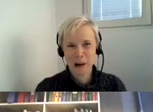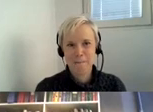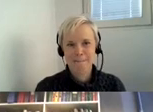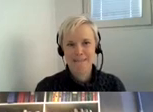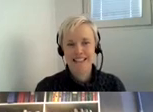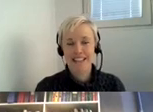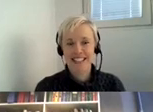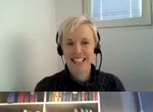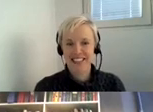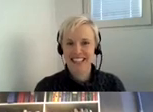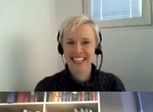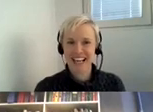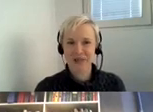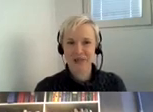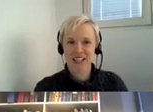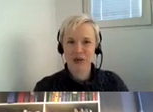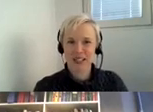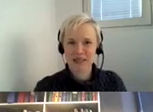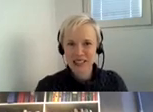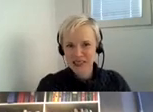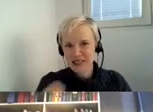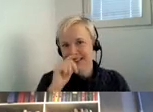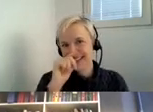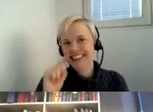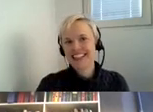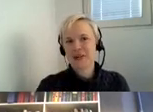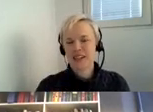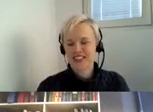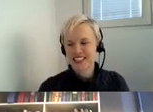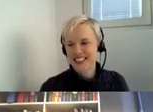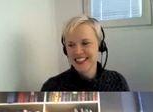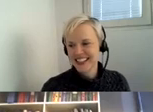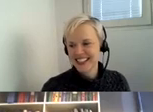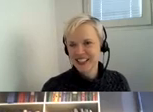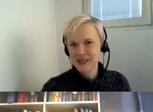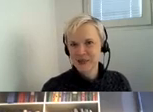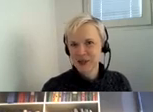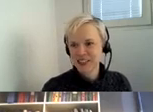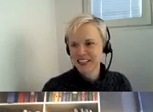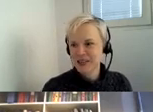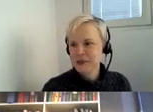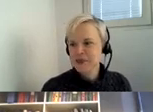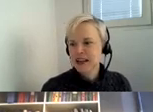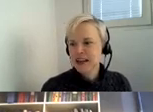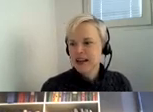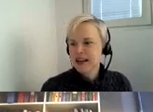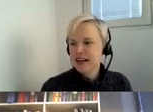kysymysvarastoa. Sitten ei tarvita enää uusia luotaimia, koska Euklid vastasi kaikkiin kysymyksiin